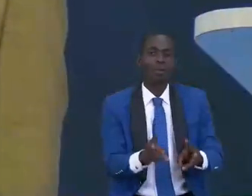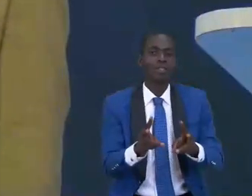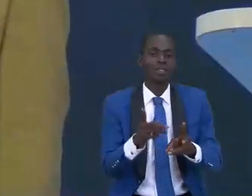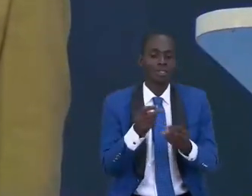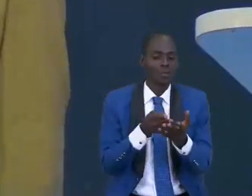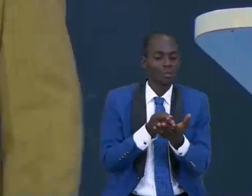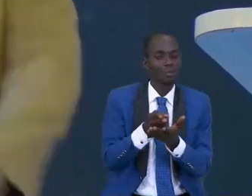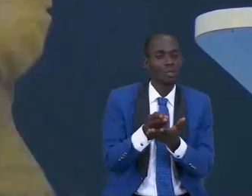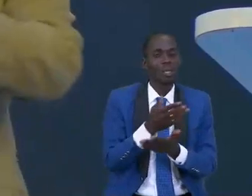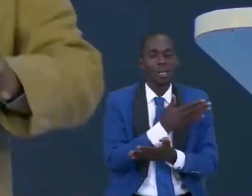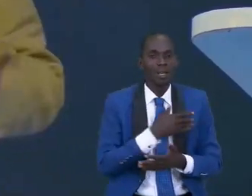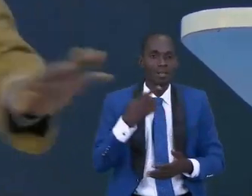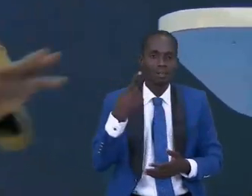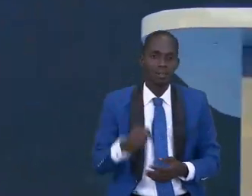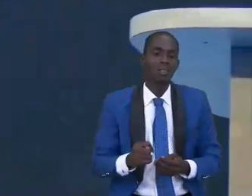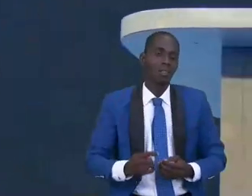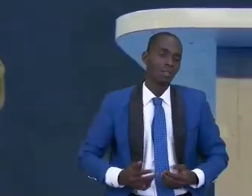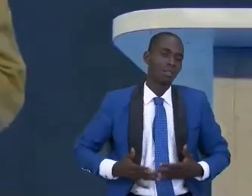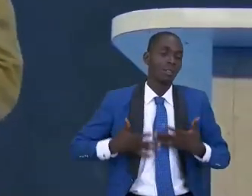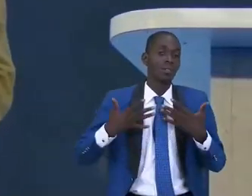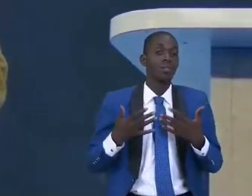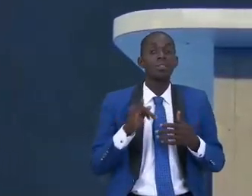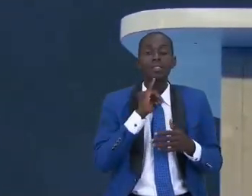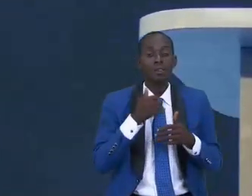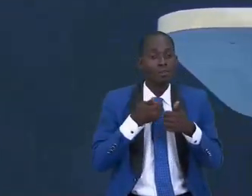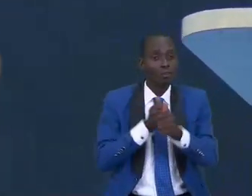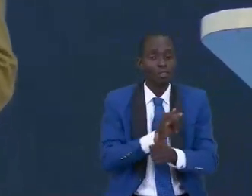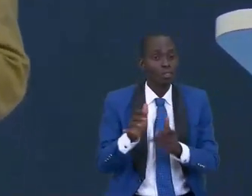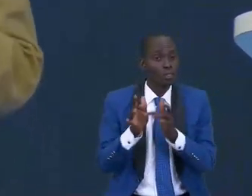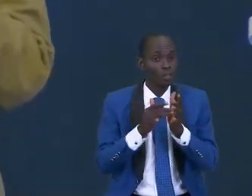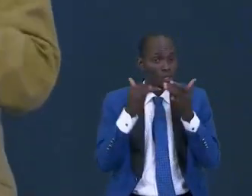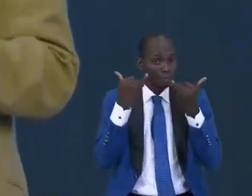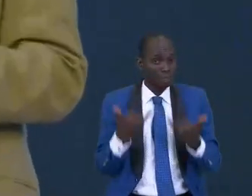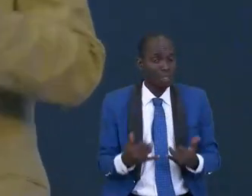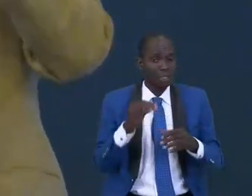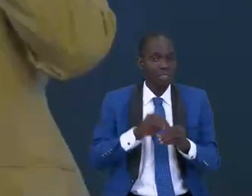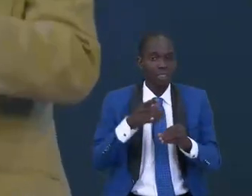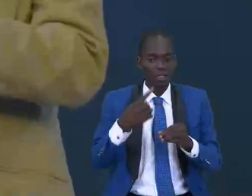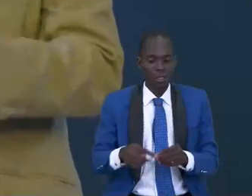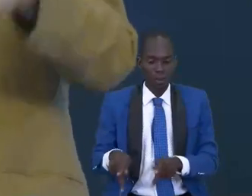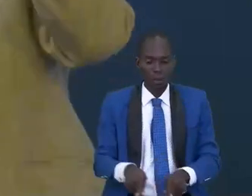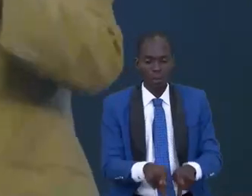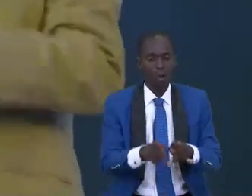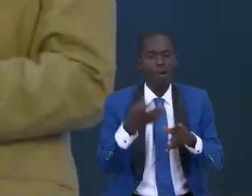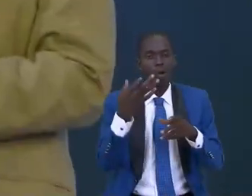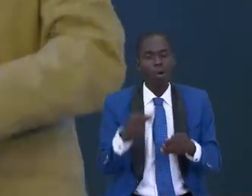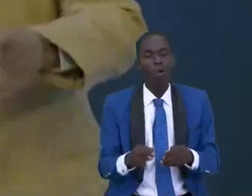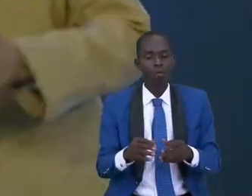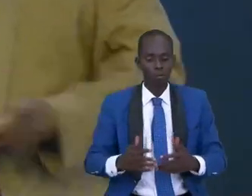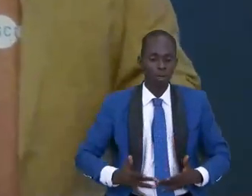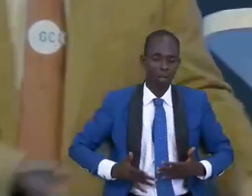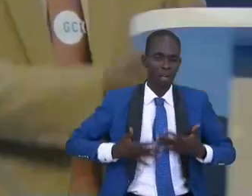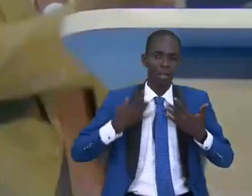la vérité et la vie. Et il suivait Jésus maintenant dans le chemin de la